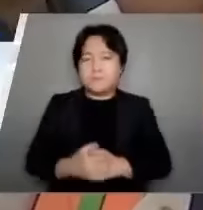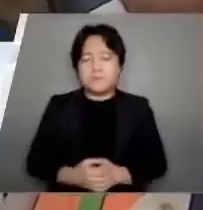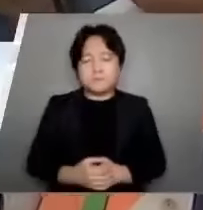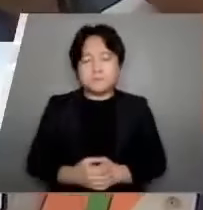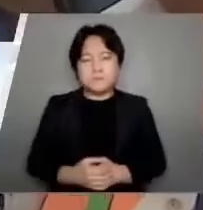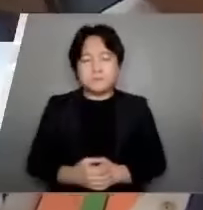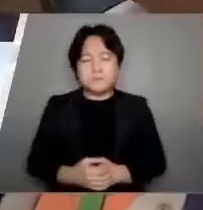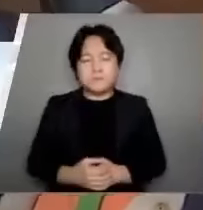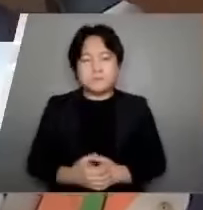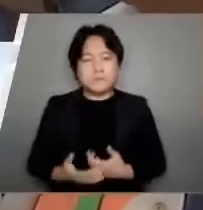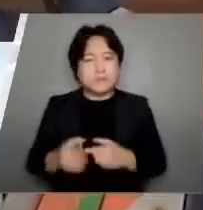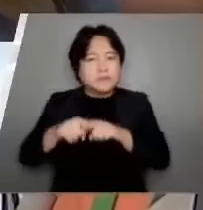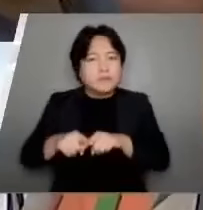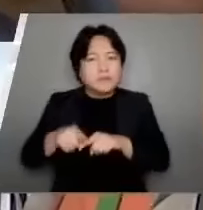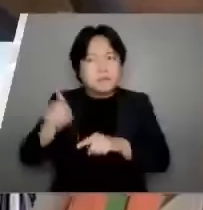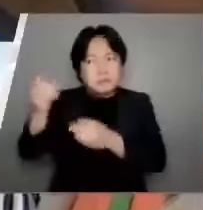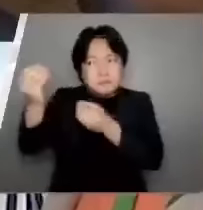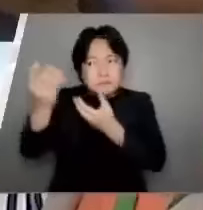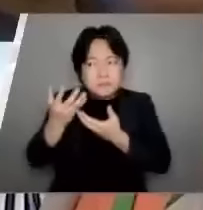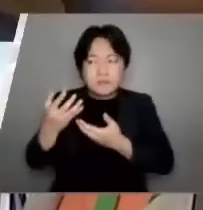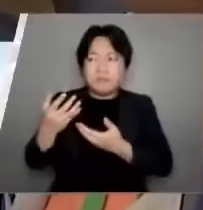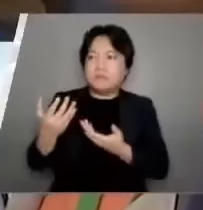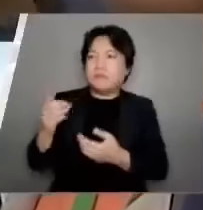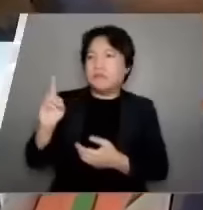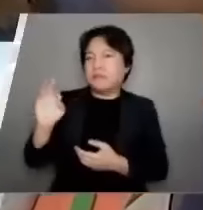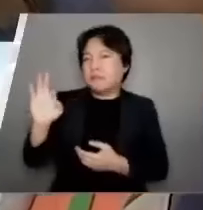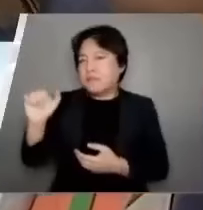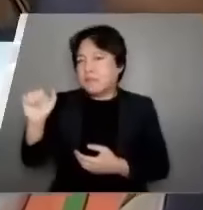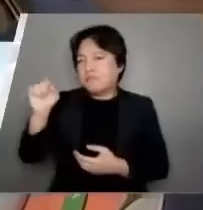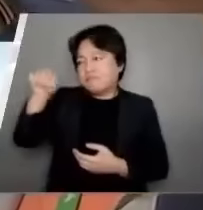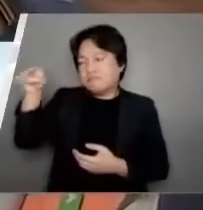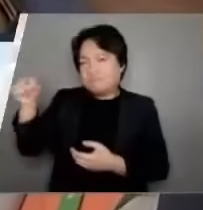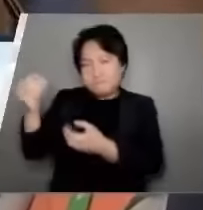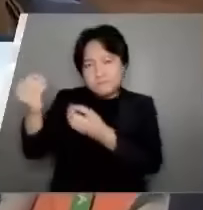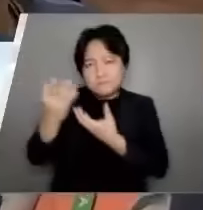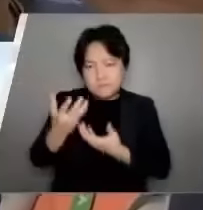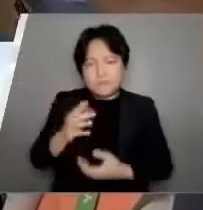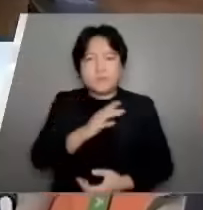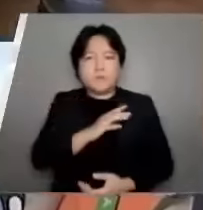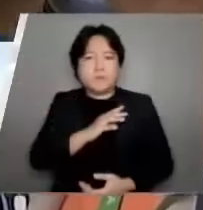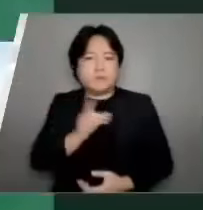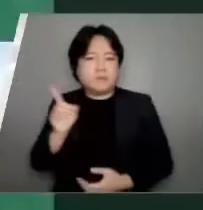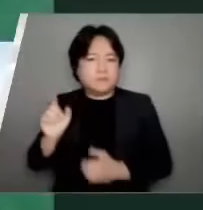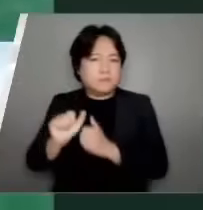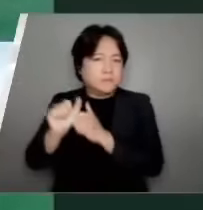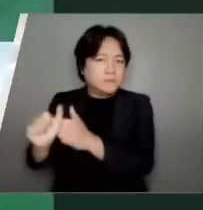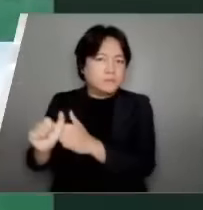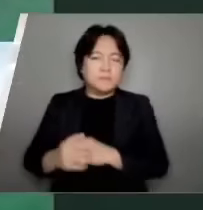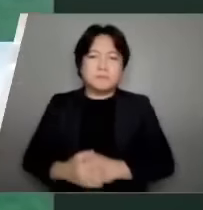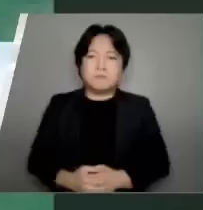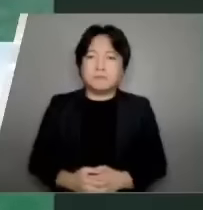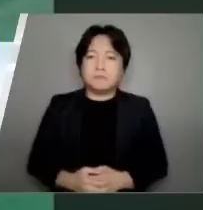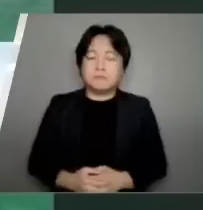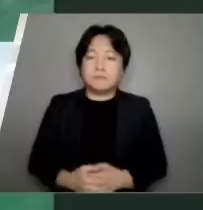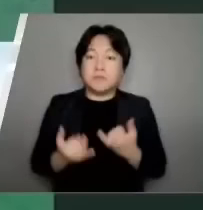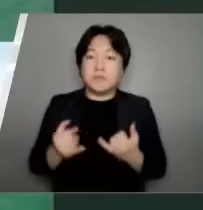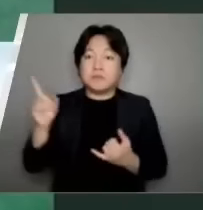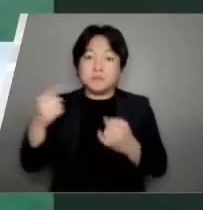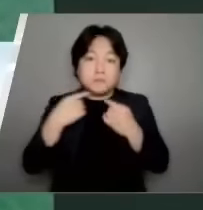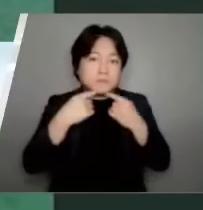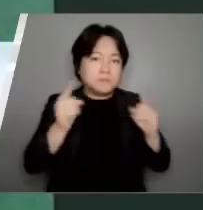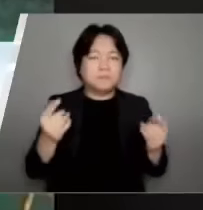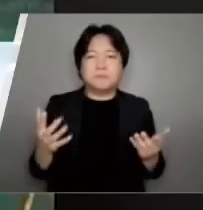other issues, and the DFA and the NMC. May target date? Wala pa. Ayon sa AFP, sapat